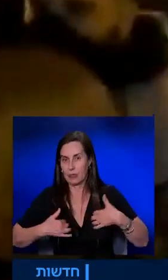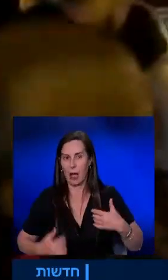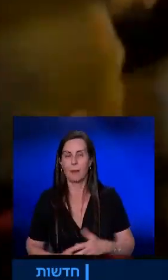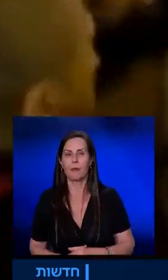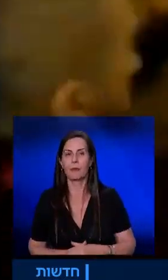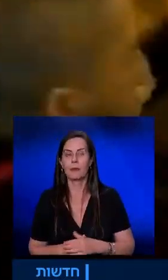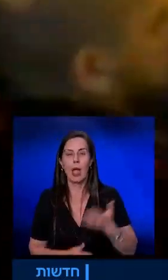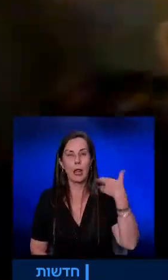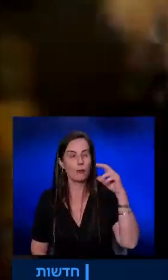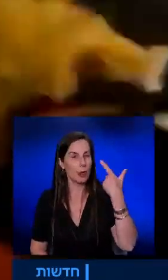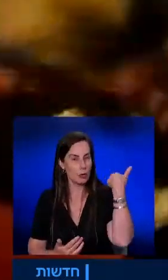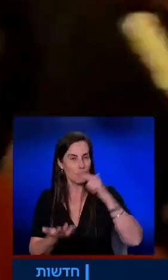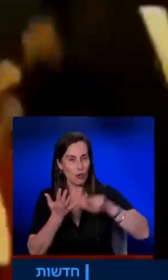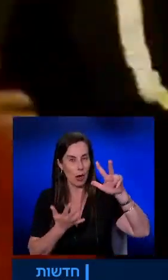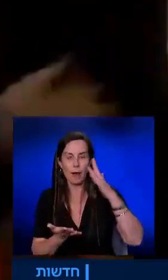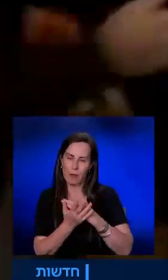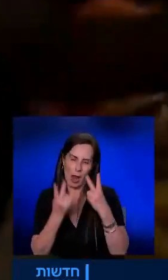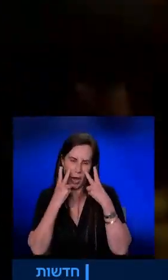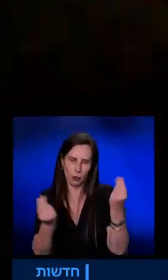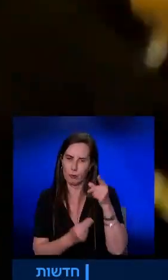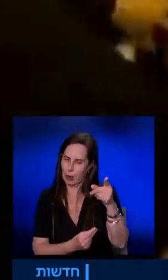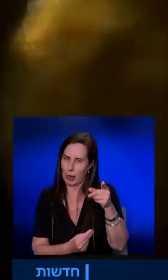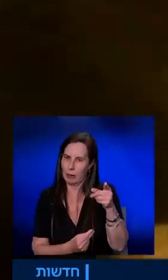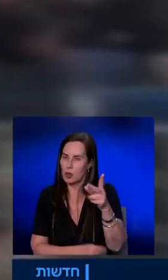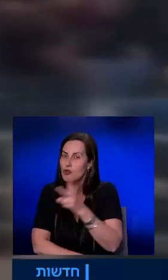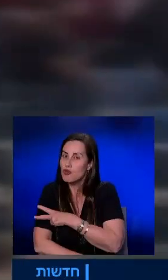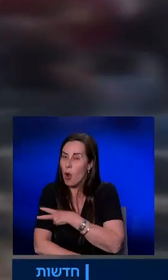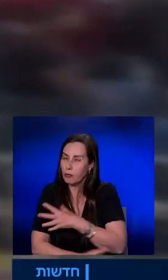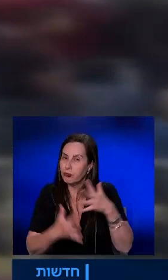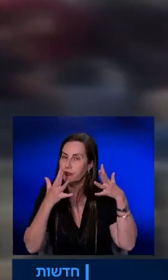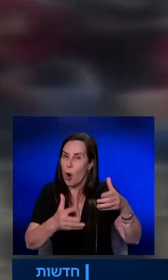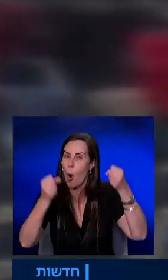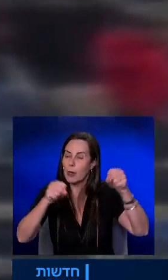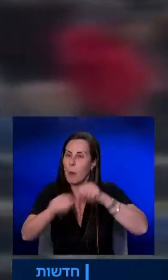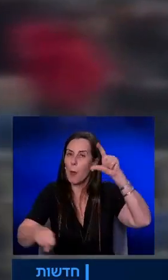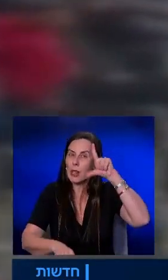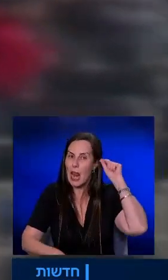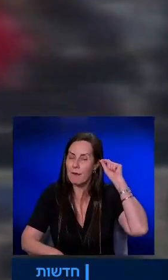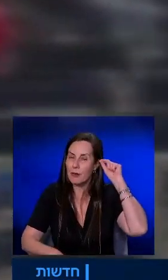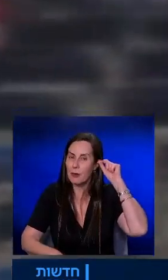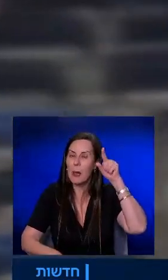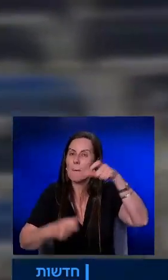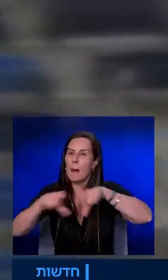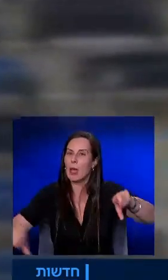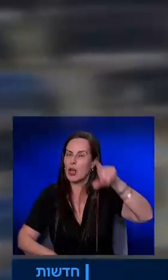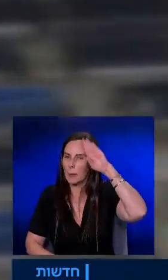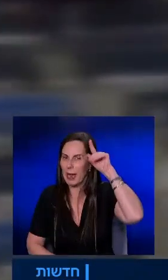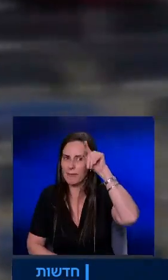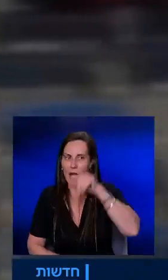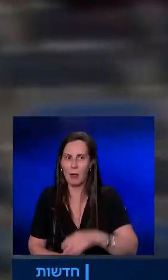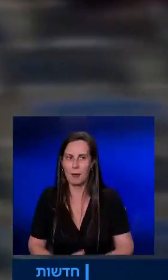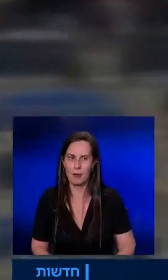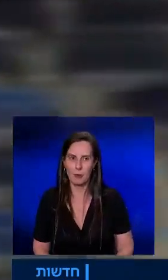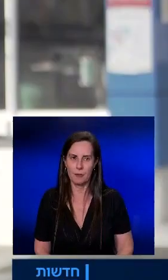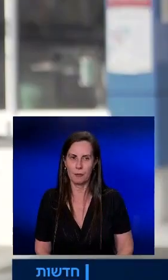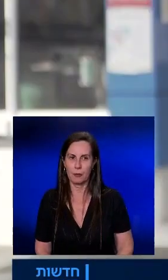לפני פחות משלושה חודשים כבר חזינו במראות מטרידים ששוטרים שתוקפים את אוהדי הפועל תל אביב באצטדיון סמי עופר בחיפה.